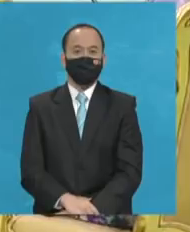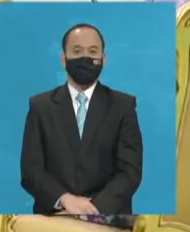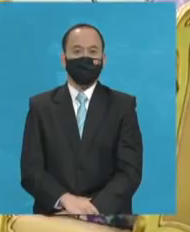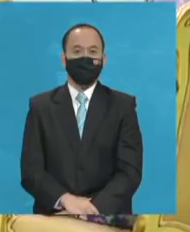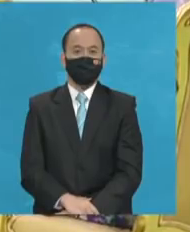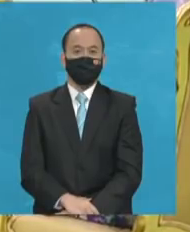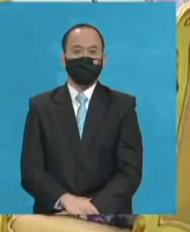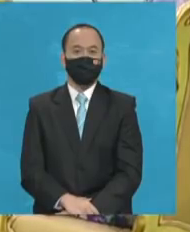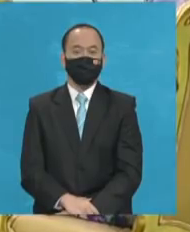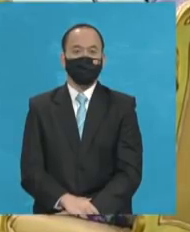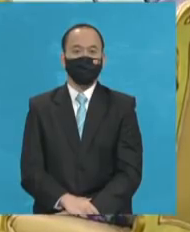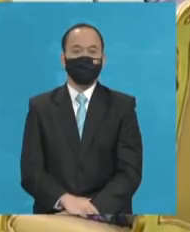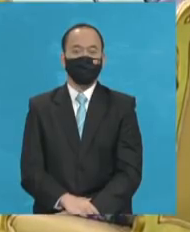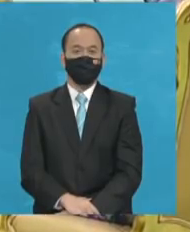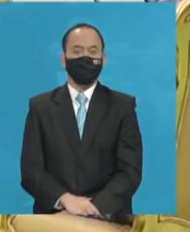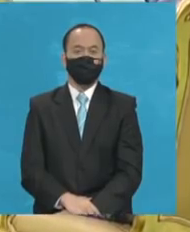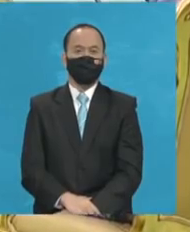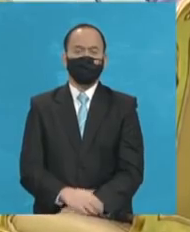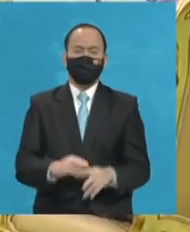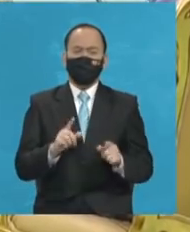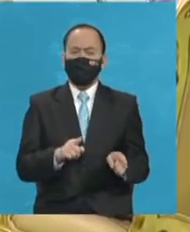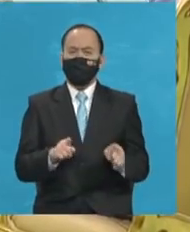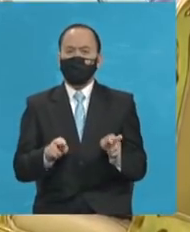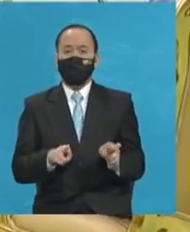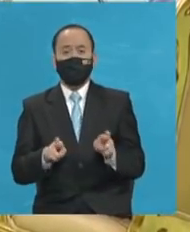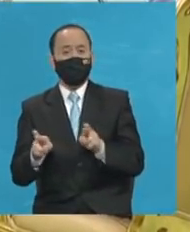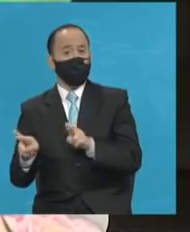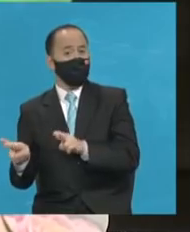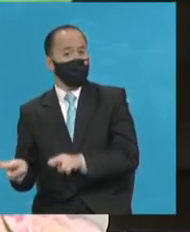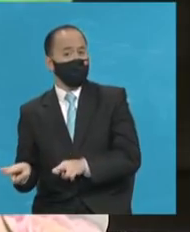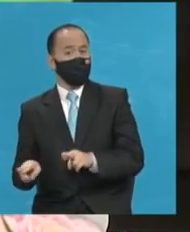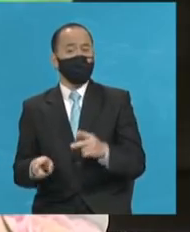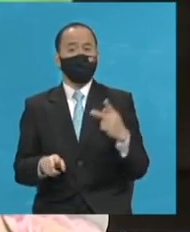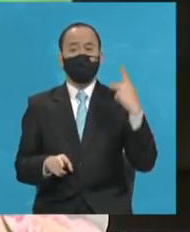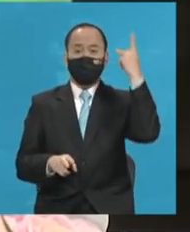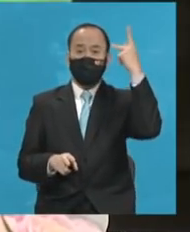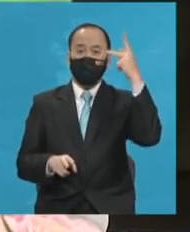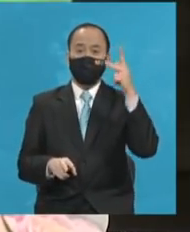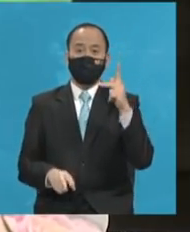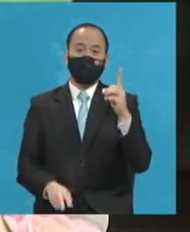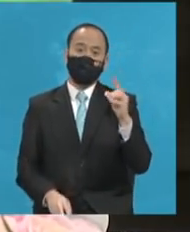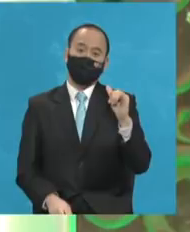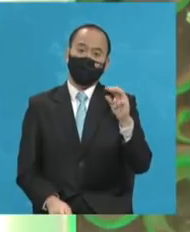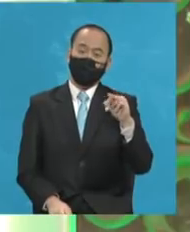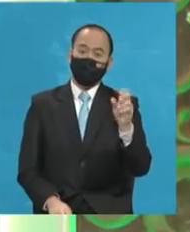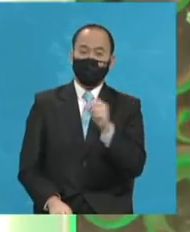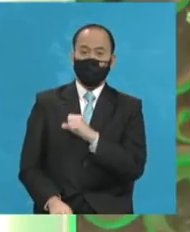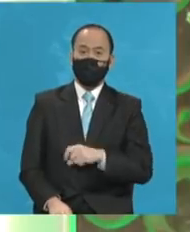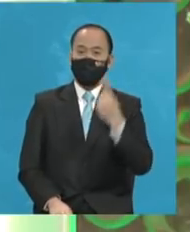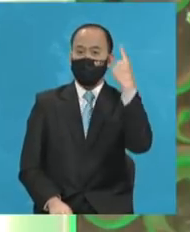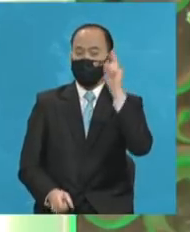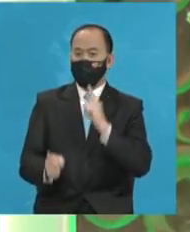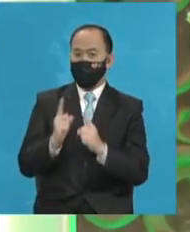The Fly depan itu kesediaan kerajaan kebawah duli tuanku untuk berbincang